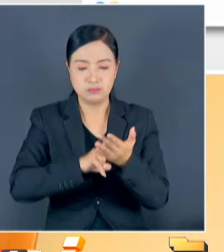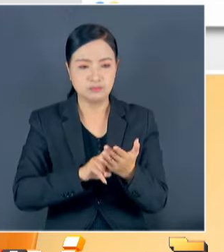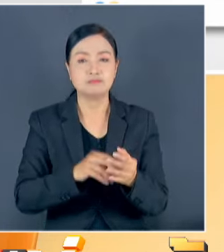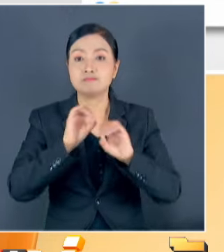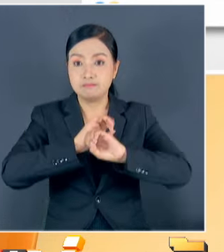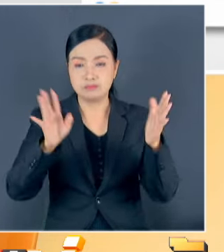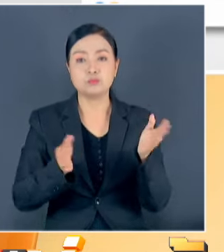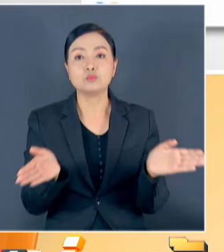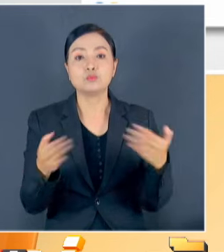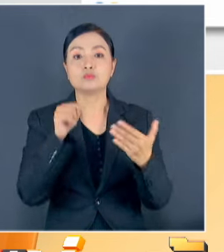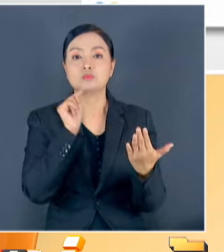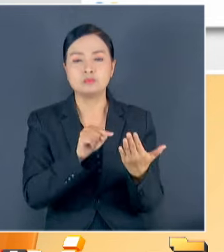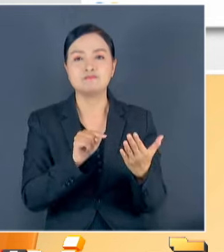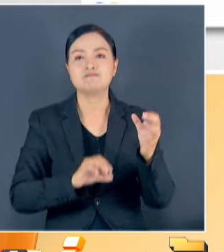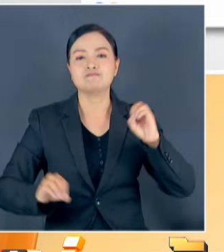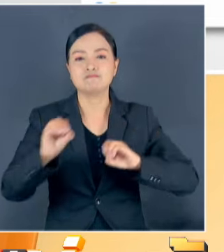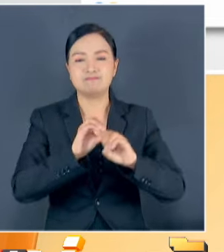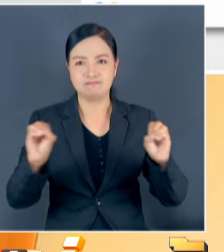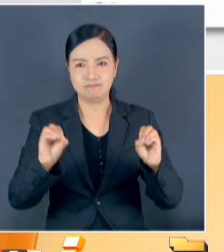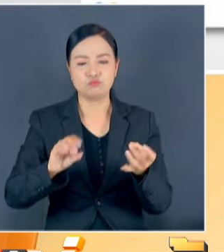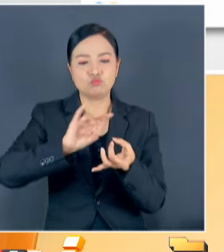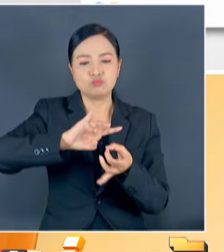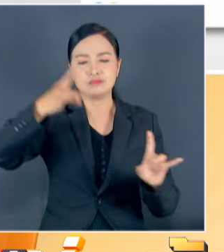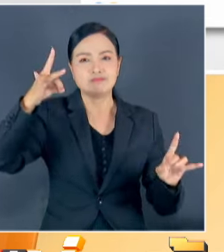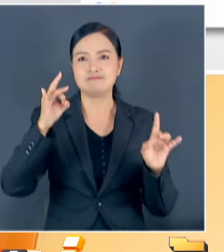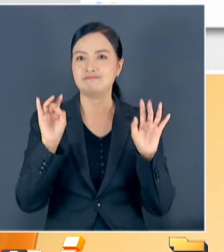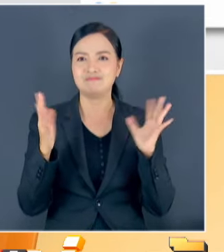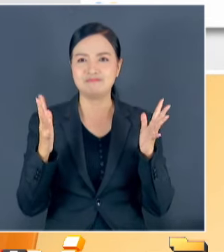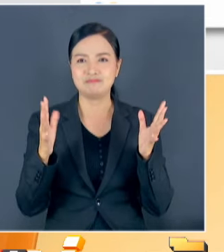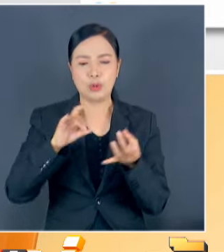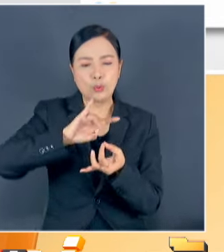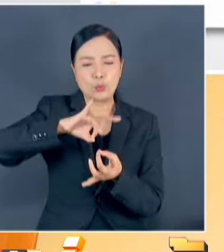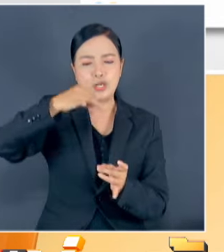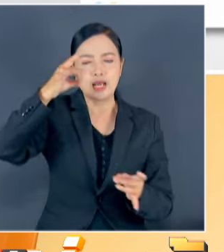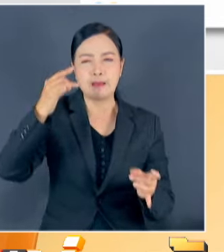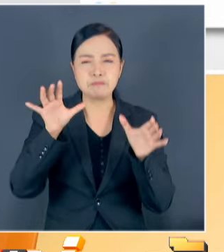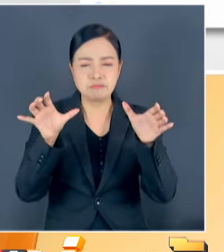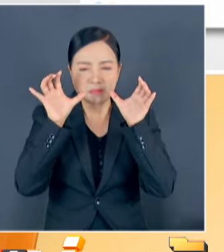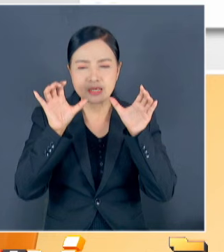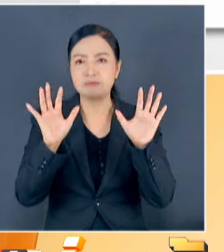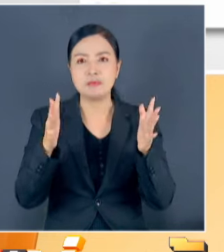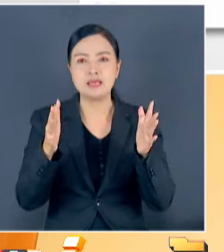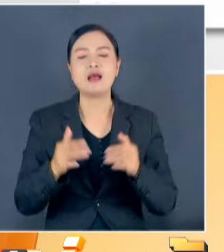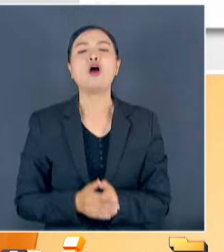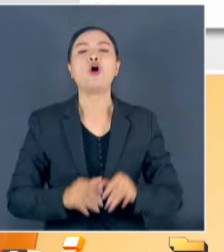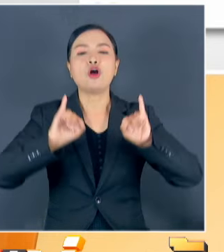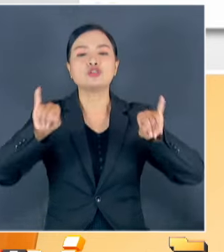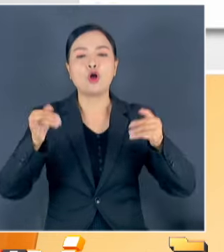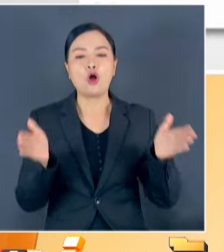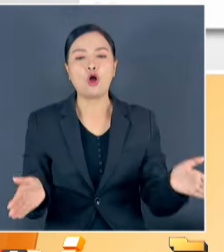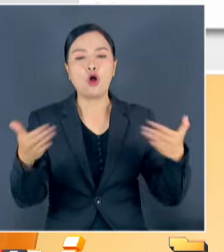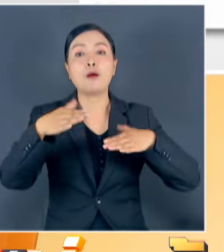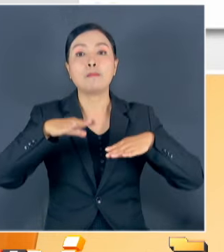เลยห้องนี้ปลอดวิญญาณ โอ้โหการันตีเลย การันตีเลยครับจะได้สร้างความเชื่อมั่นให้กับเจ้าของห้องพักรวม